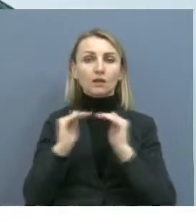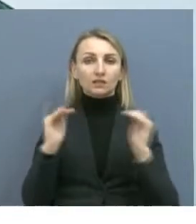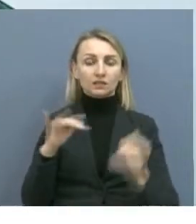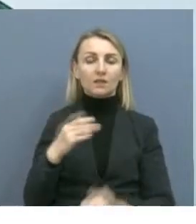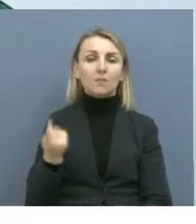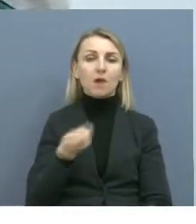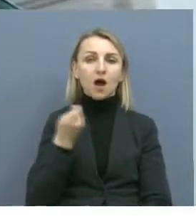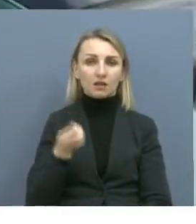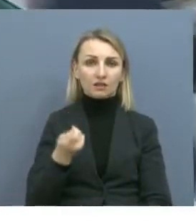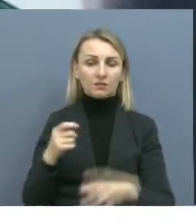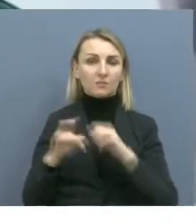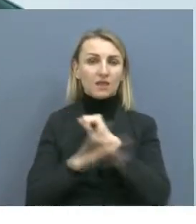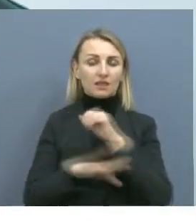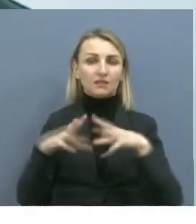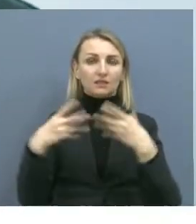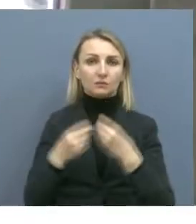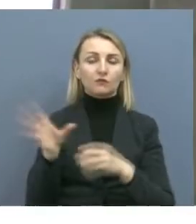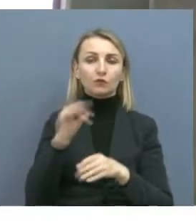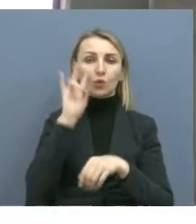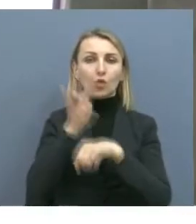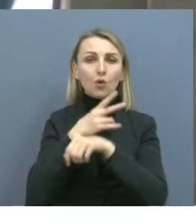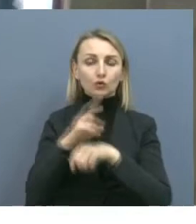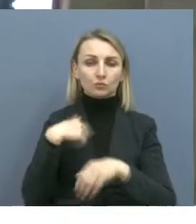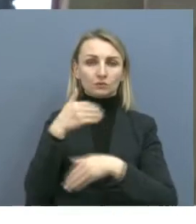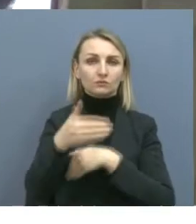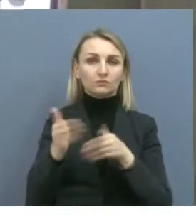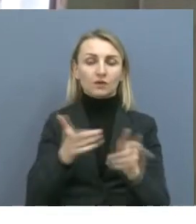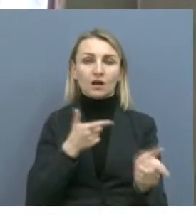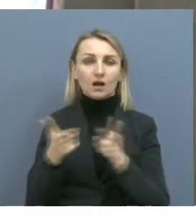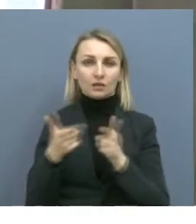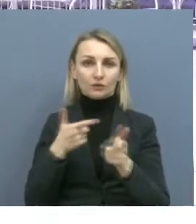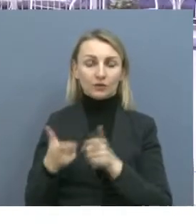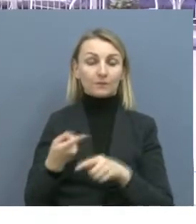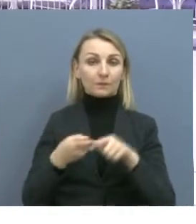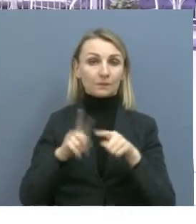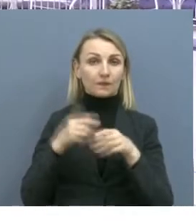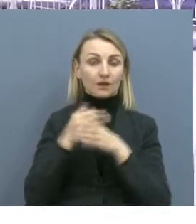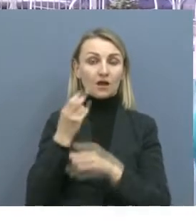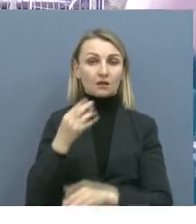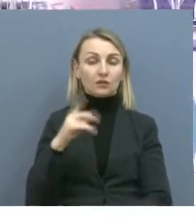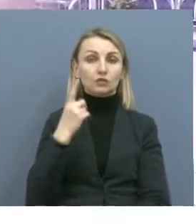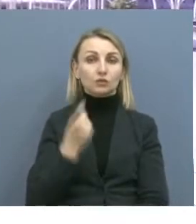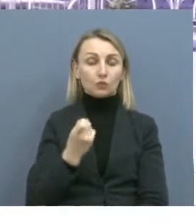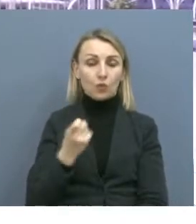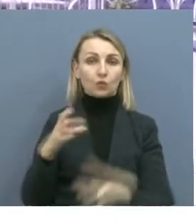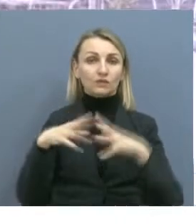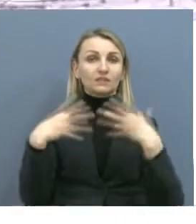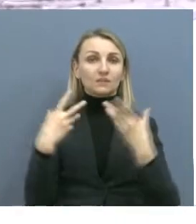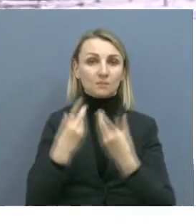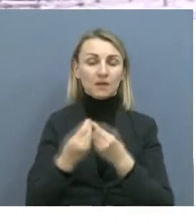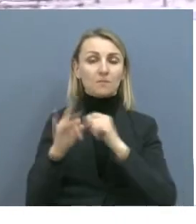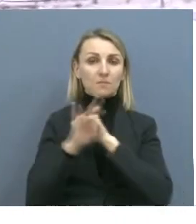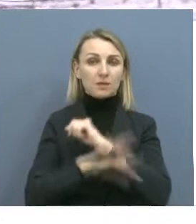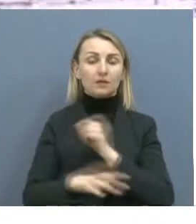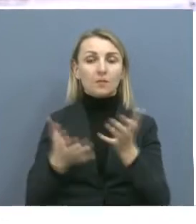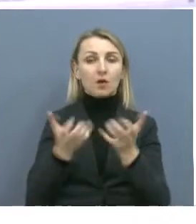семьи. Почти всю ночь готовили эти коробки. Отметим, в ходе благотворительной акции порядка 100 малоимущих семей региона